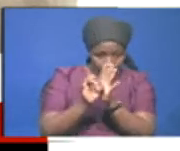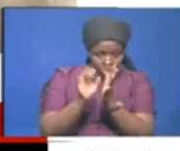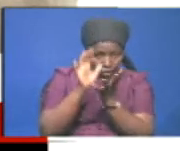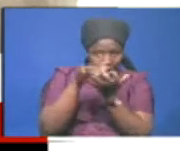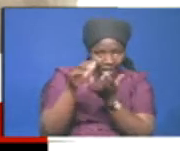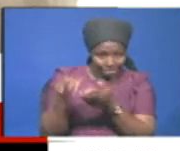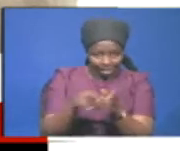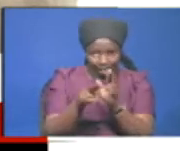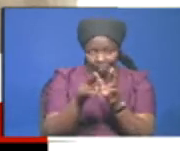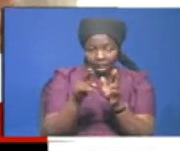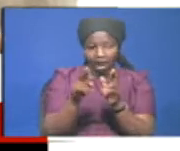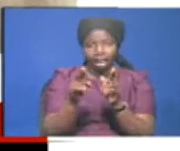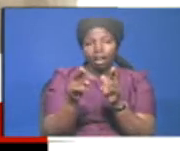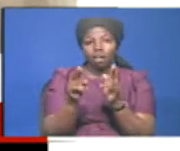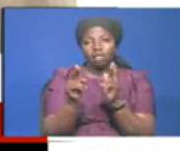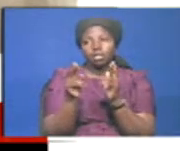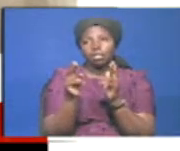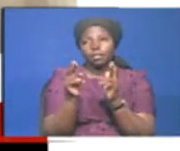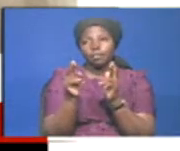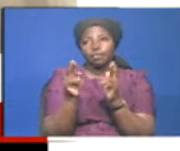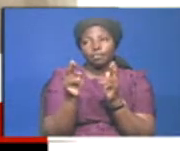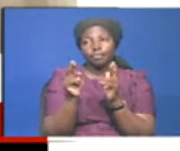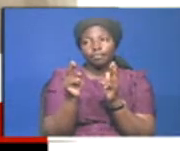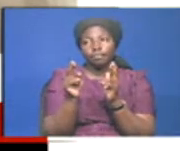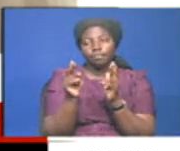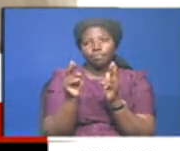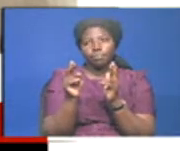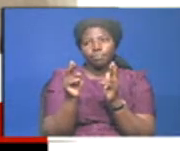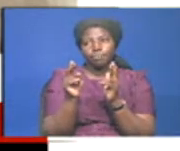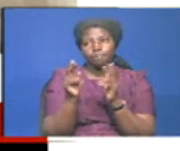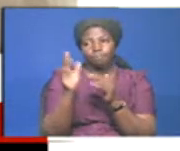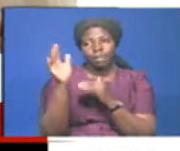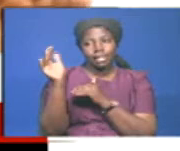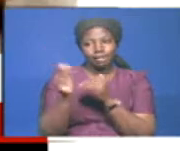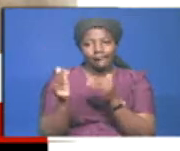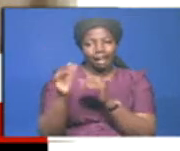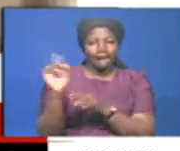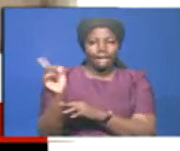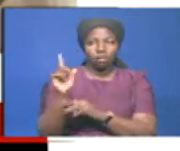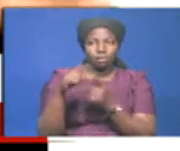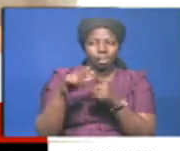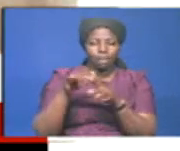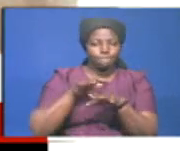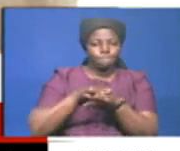hapa, inapitia hapa Athi River karibu na Nairobi, lakini